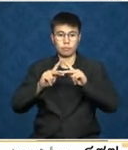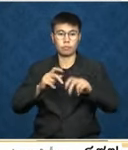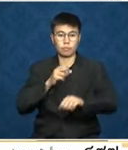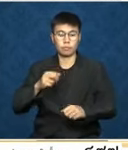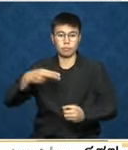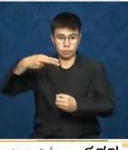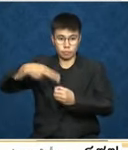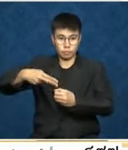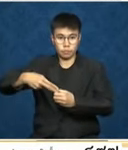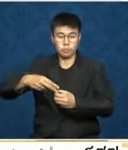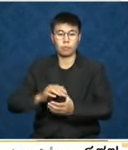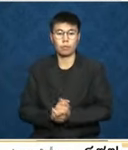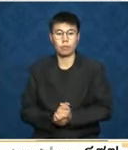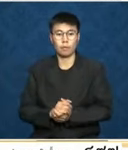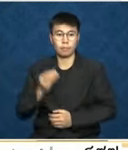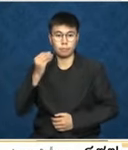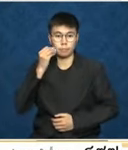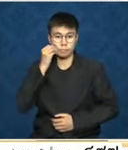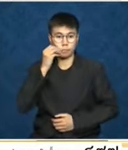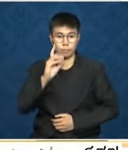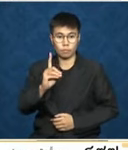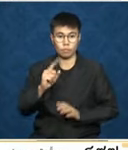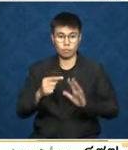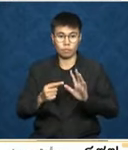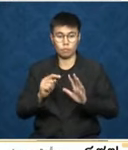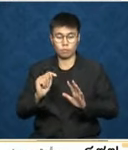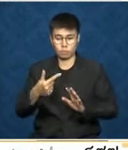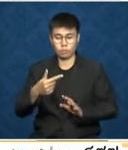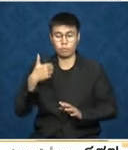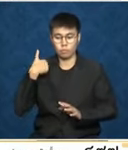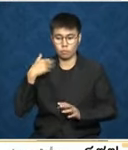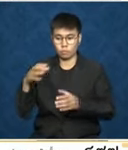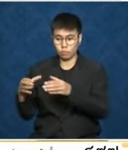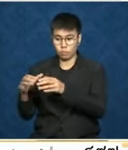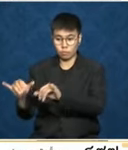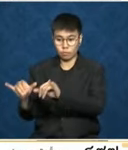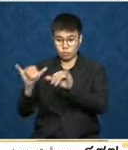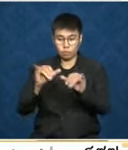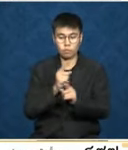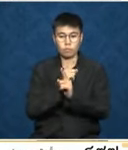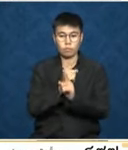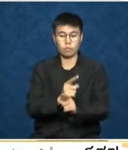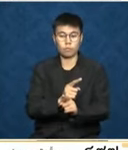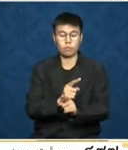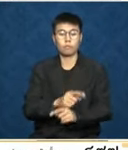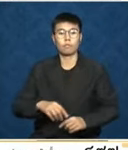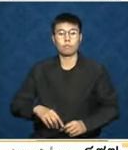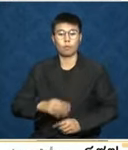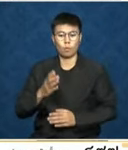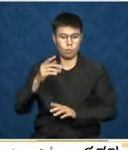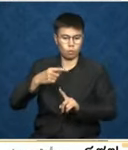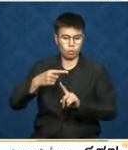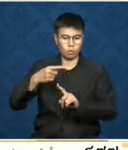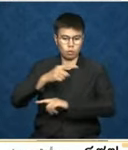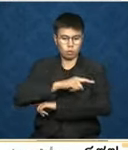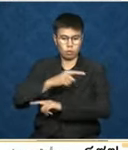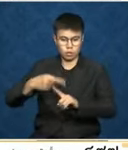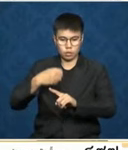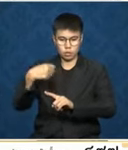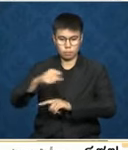ๆในพื้นที่ตำบลบ้านดงอำเภอแม่เมาะได้มีการอพยพชาวบ้านนะครับตามมติครมเมื่อ 15ตุลาคม